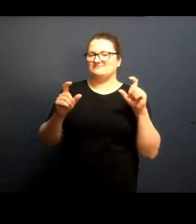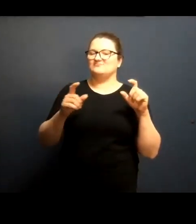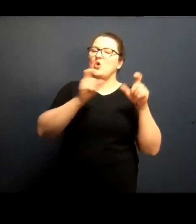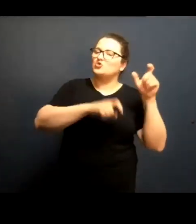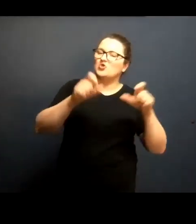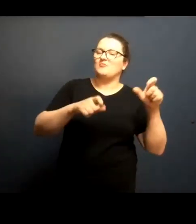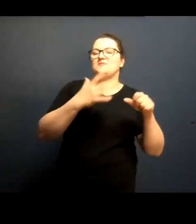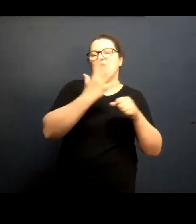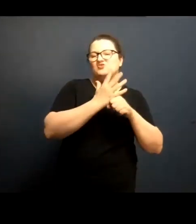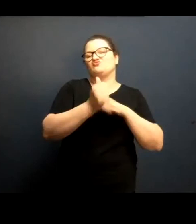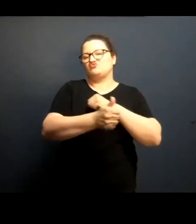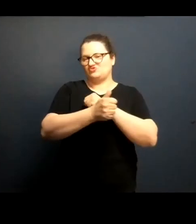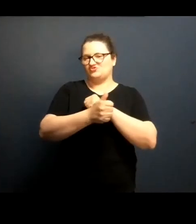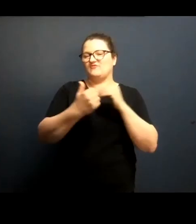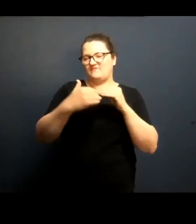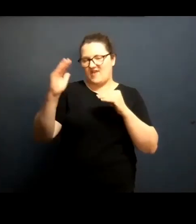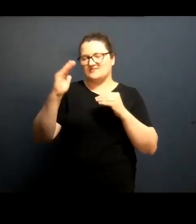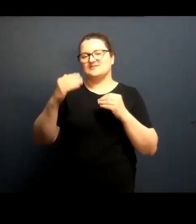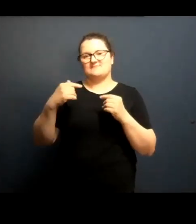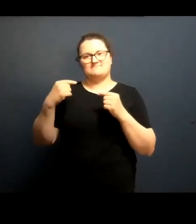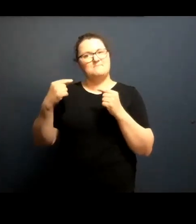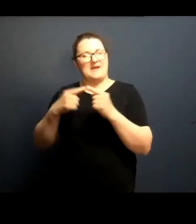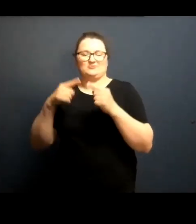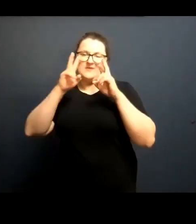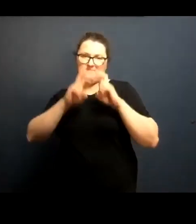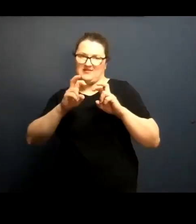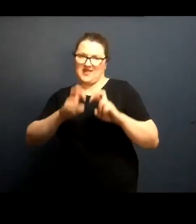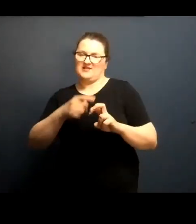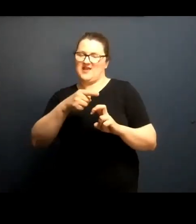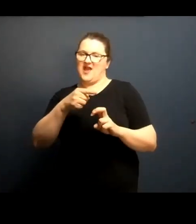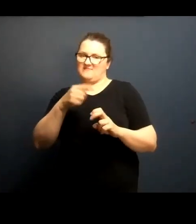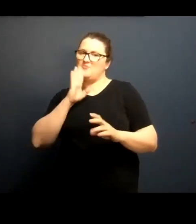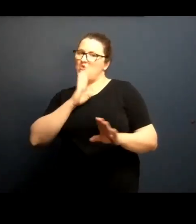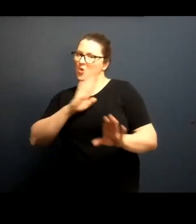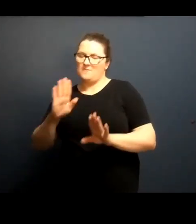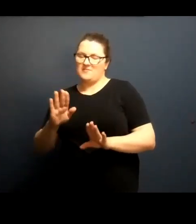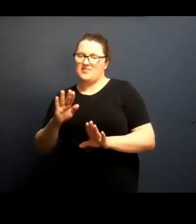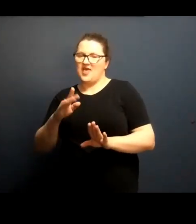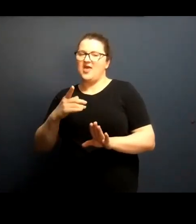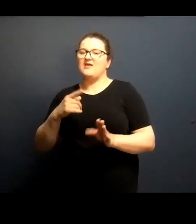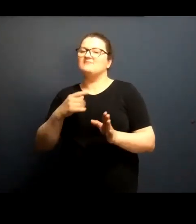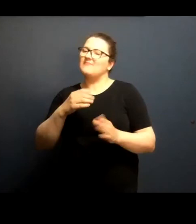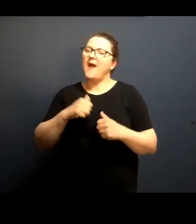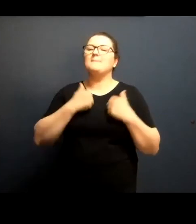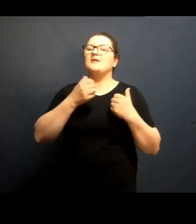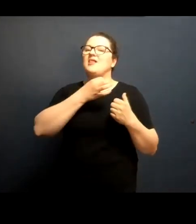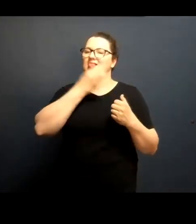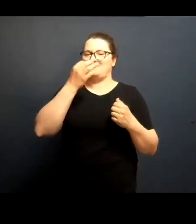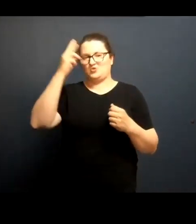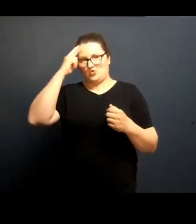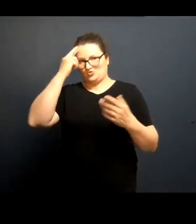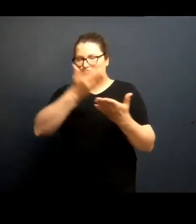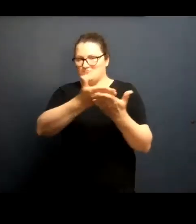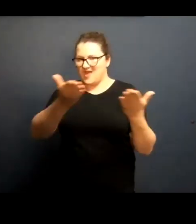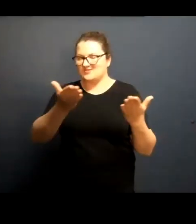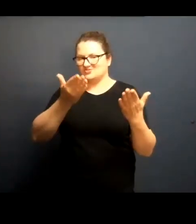60 plus z bohaterami badań tego typu, żeby lepiej rozumieć ludzi i żeby